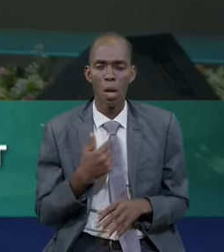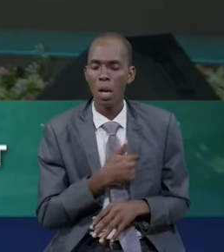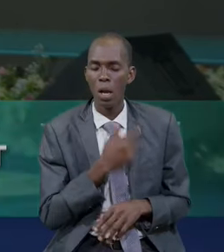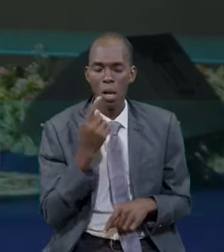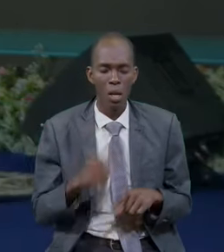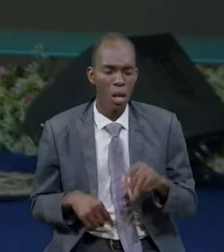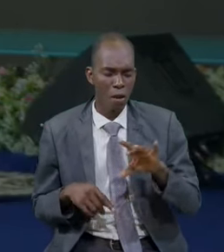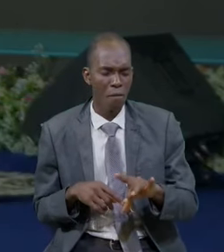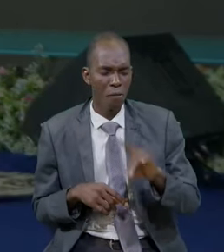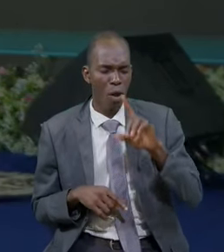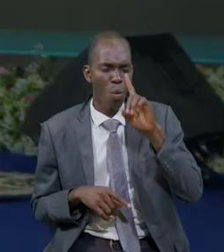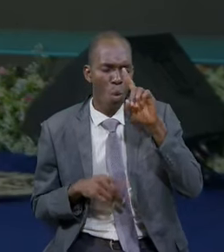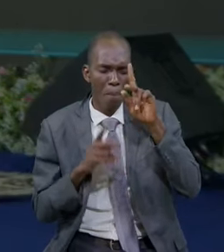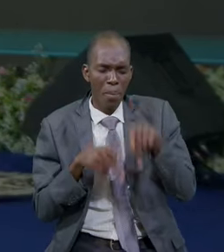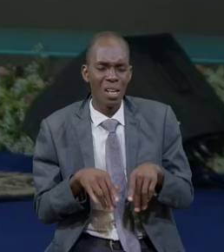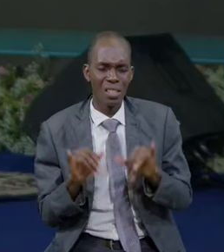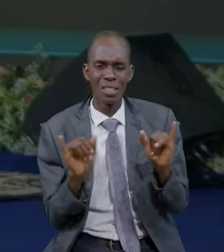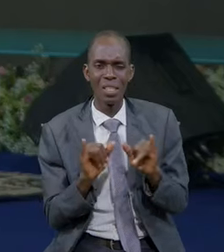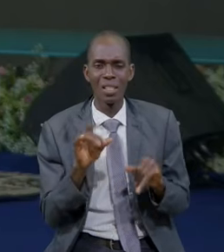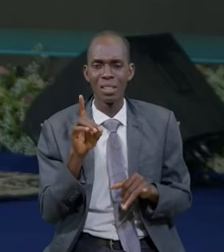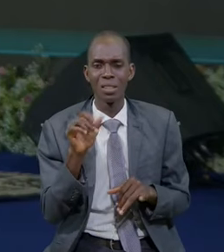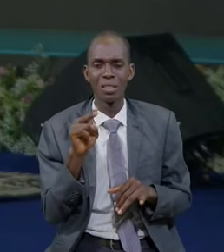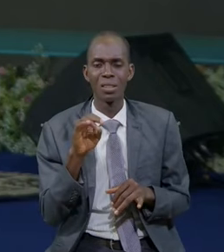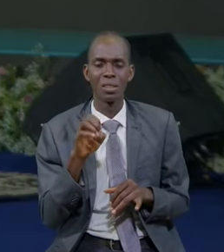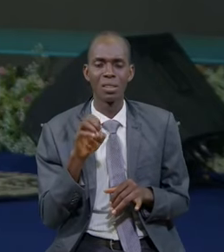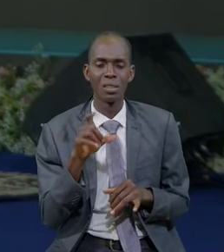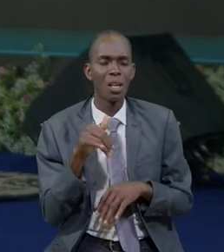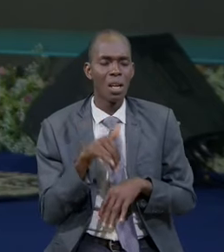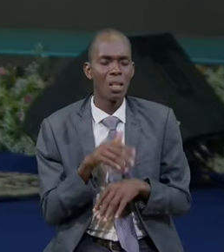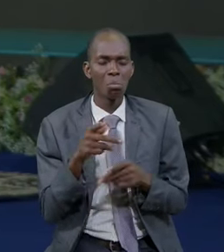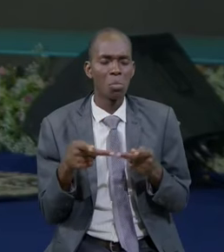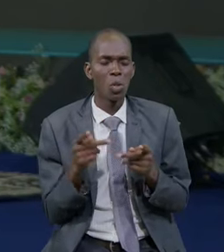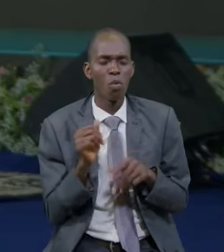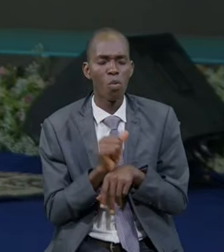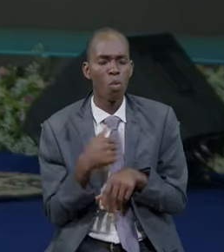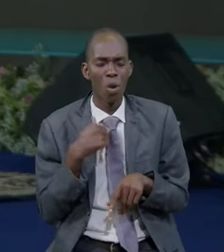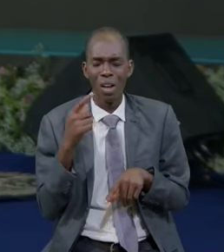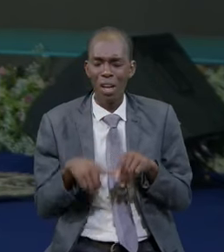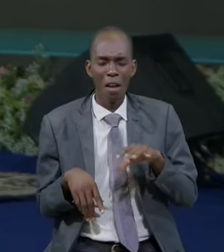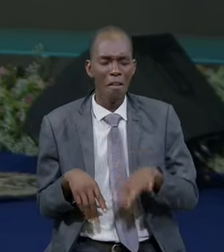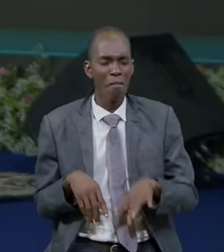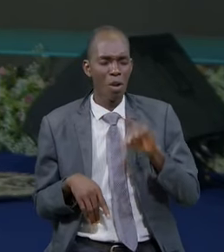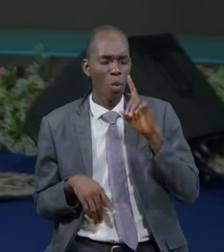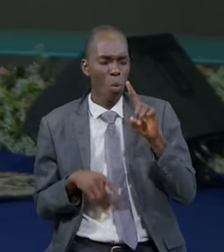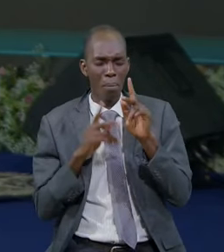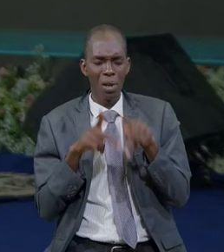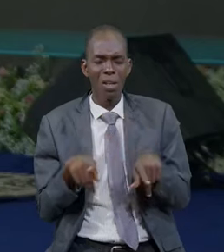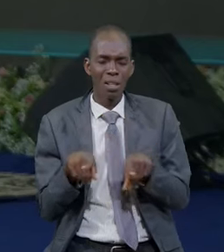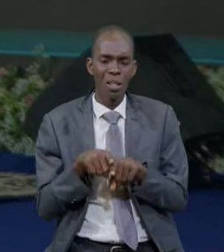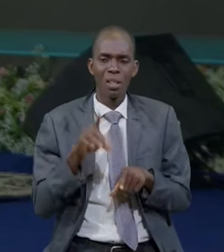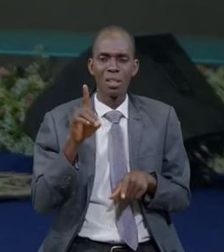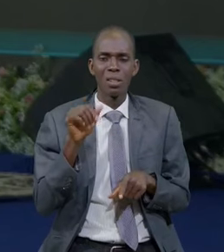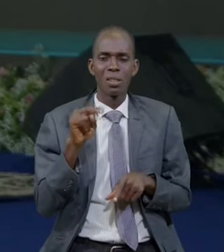Daniel au service. Nous n'arrivons pas à trouver Daniel dans leur famille qui